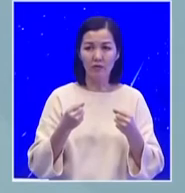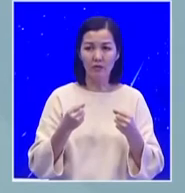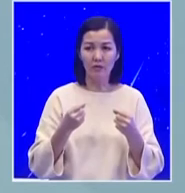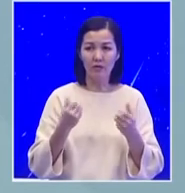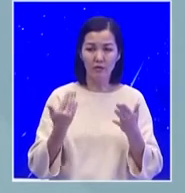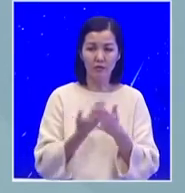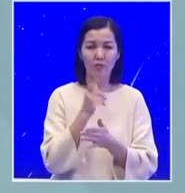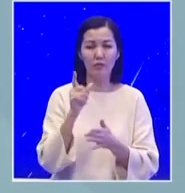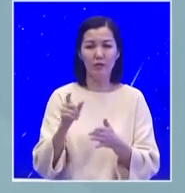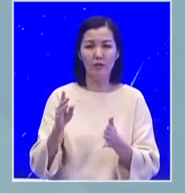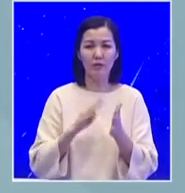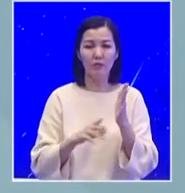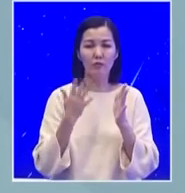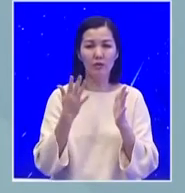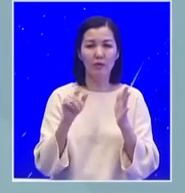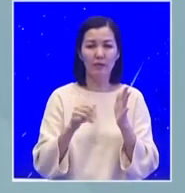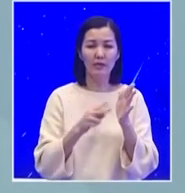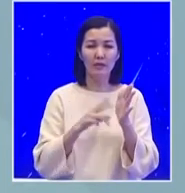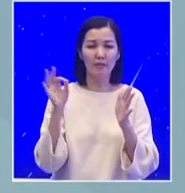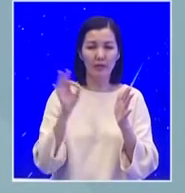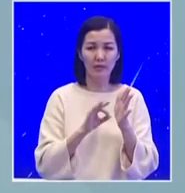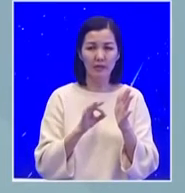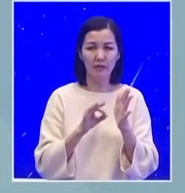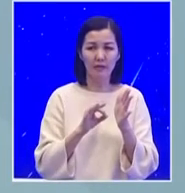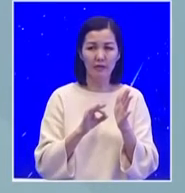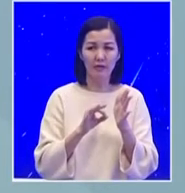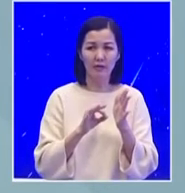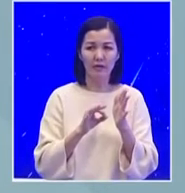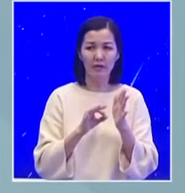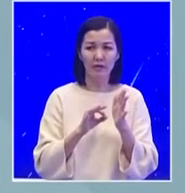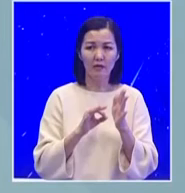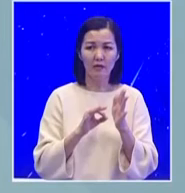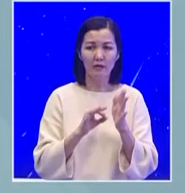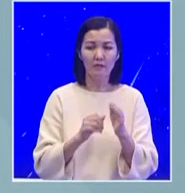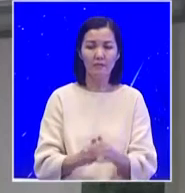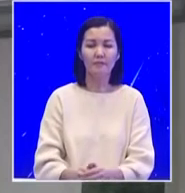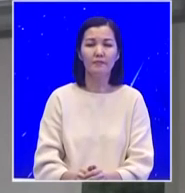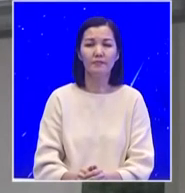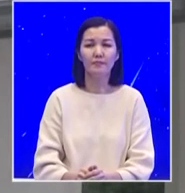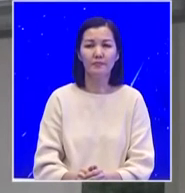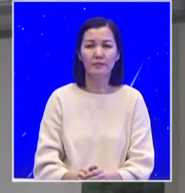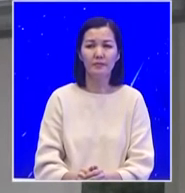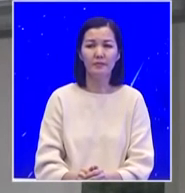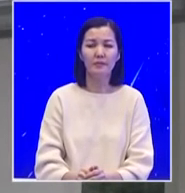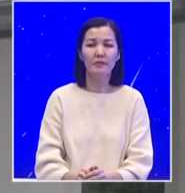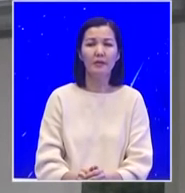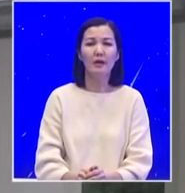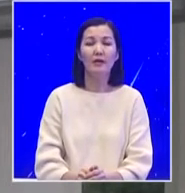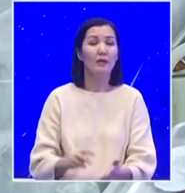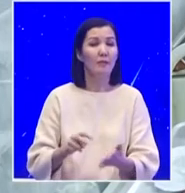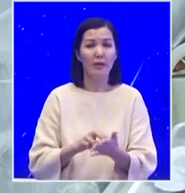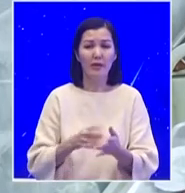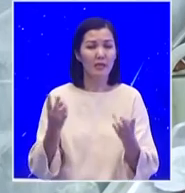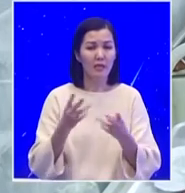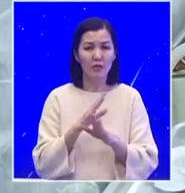Условно здоровые люди. На 95,7% из всех впервые взятых на учет пациентов. Не стоит бояться